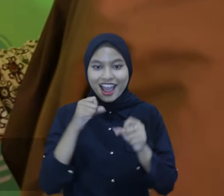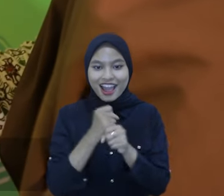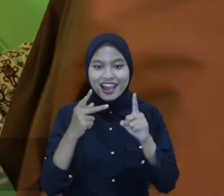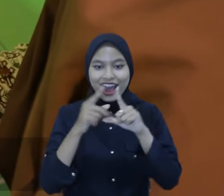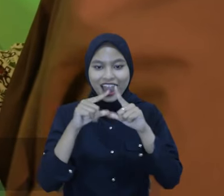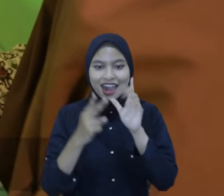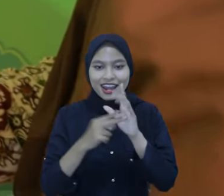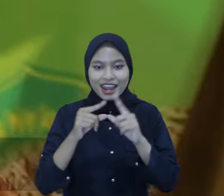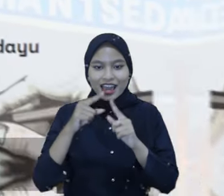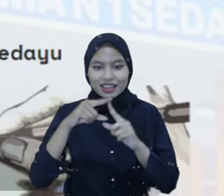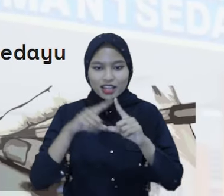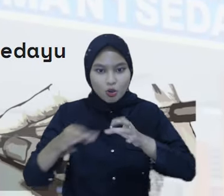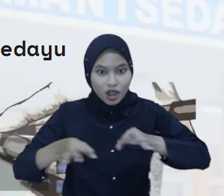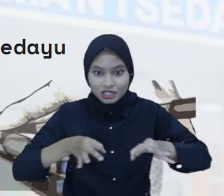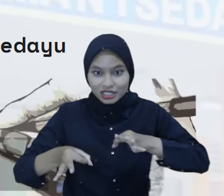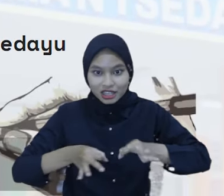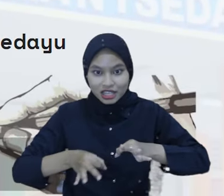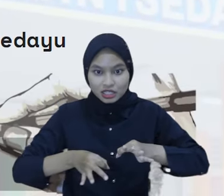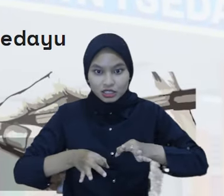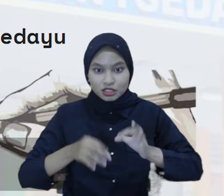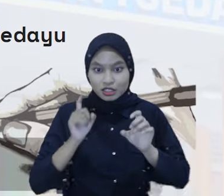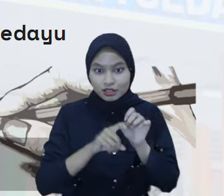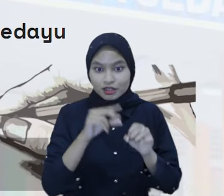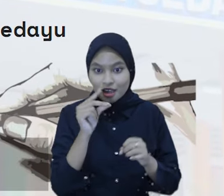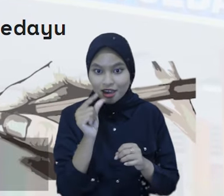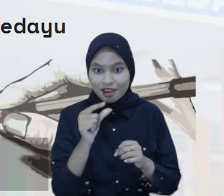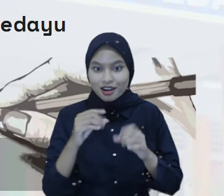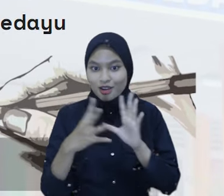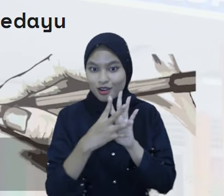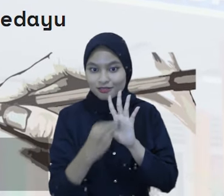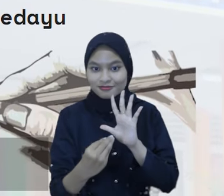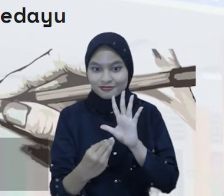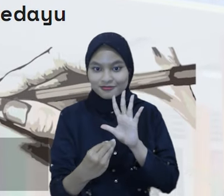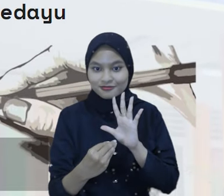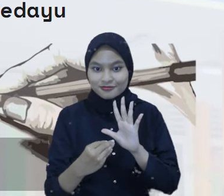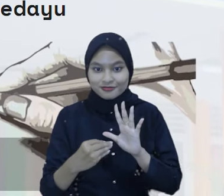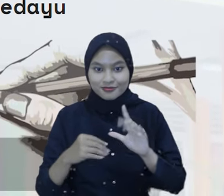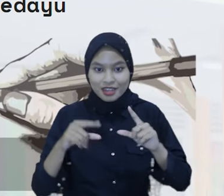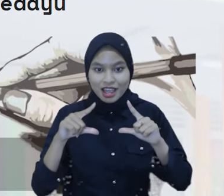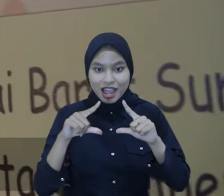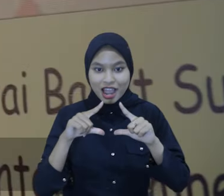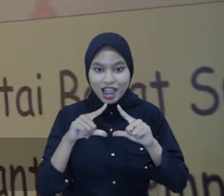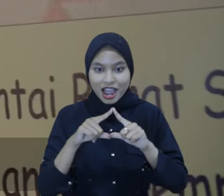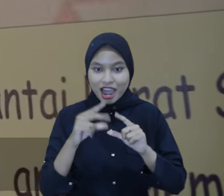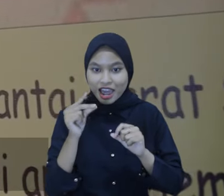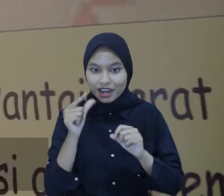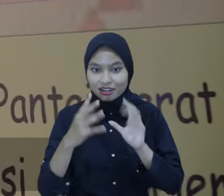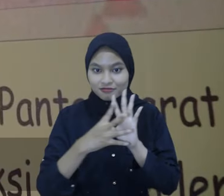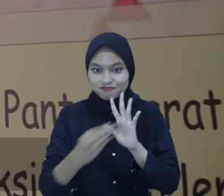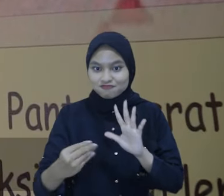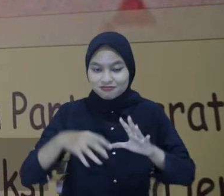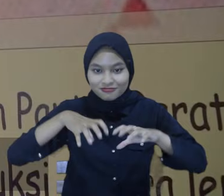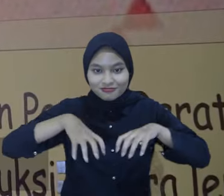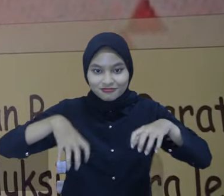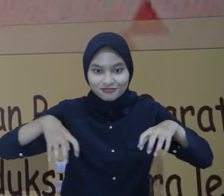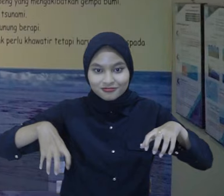Lokagana menyediakan fasilitas Quick Response Code dan Augmented Reality Code di